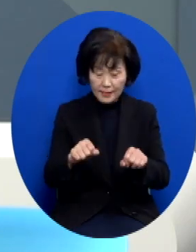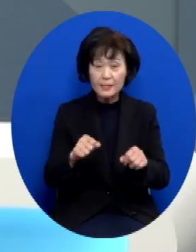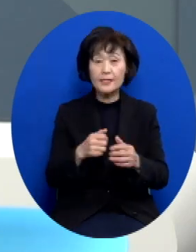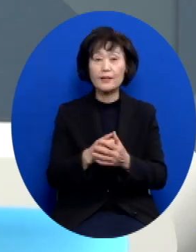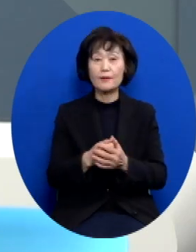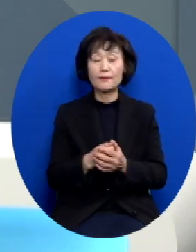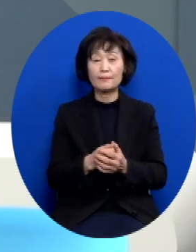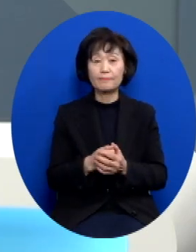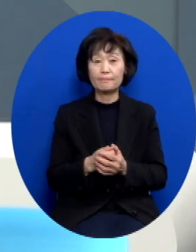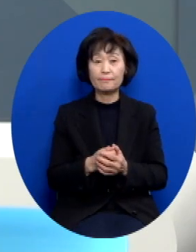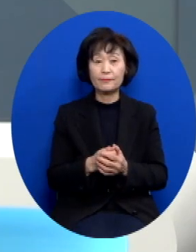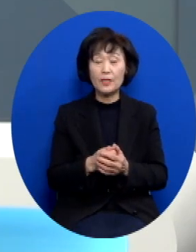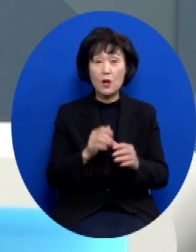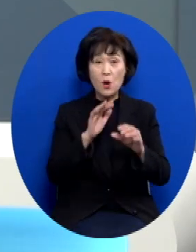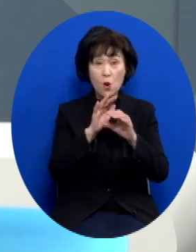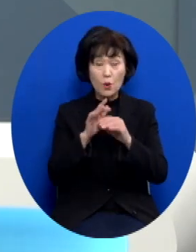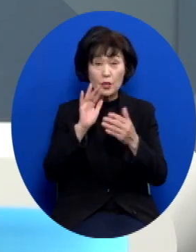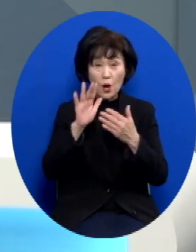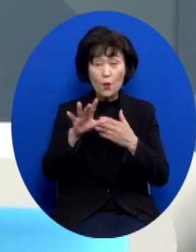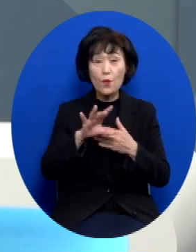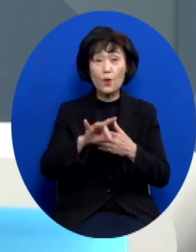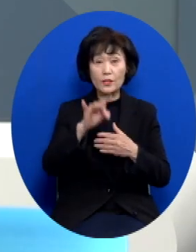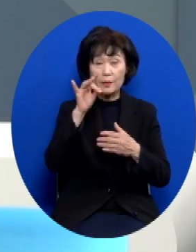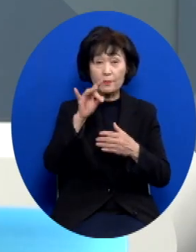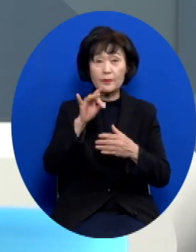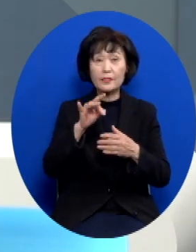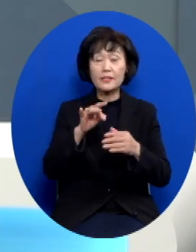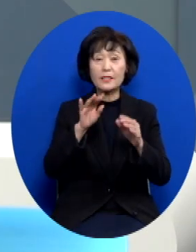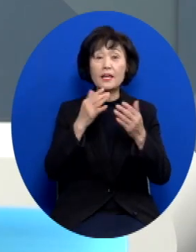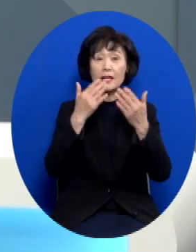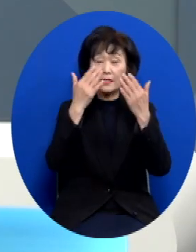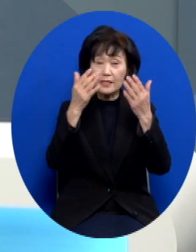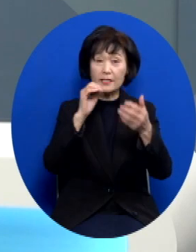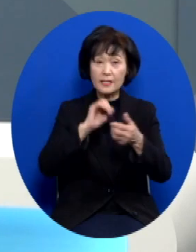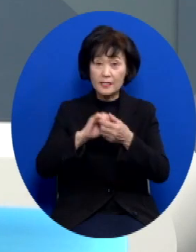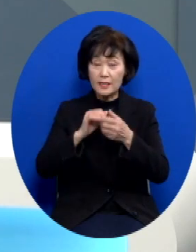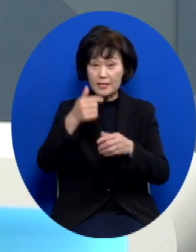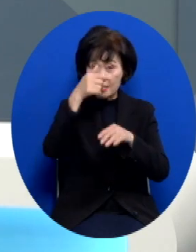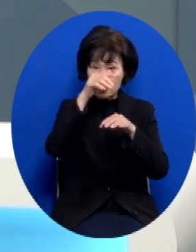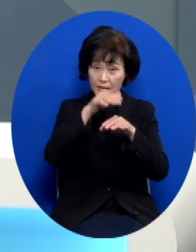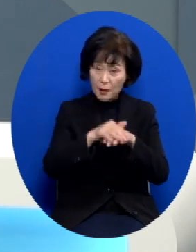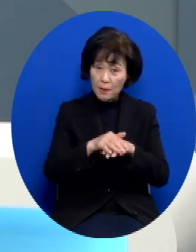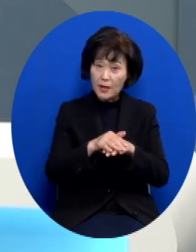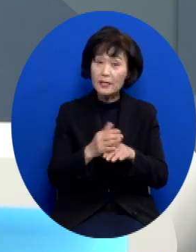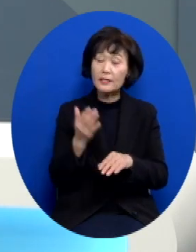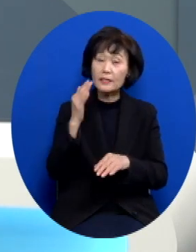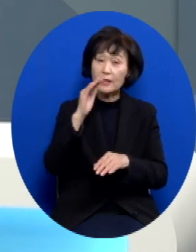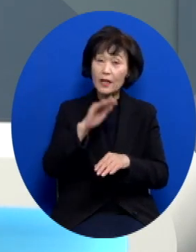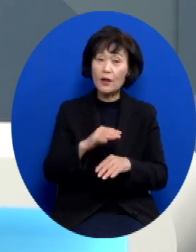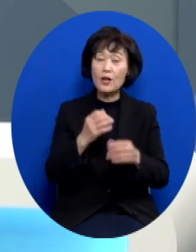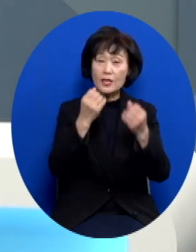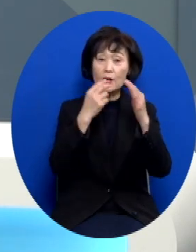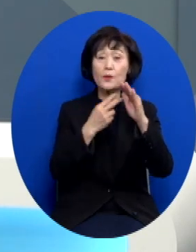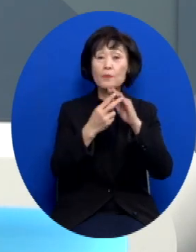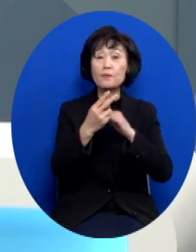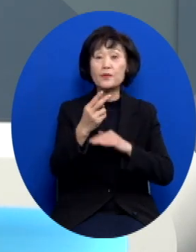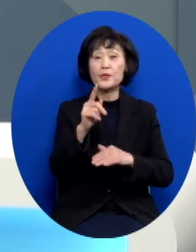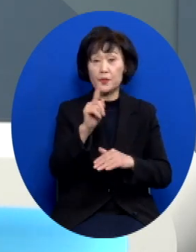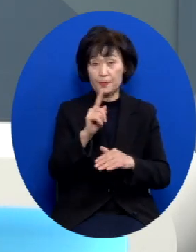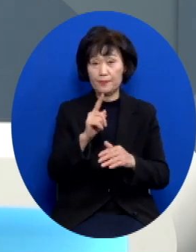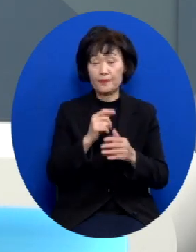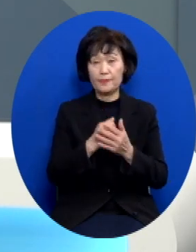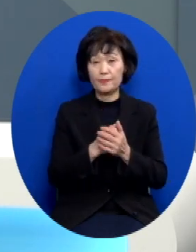안녕하세요. 네, 코로나 이후 열리는 첫 번째 정기 예배로 의미가 클 텐데요. 새로운 비전을 꿈꾸고